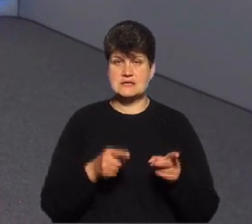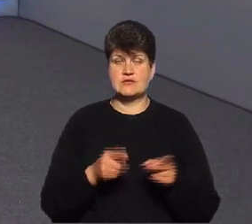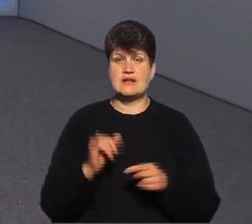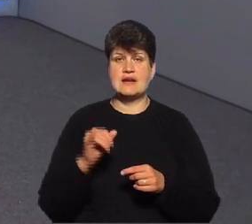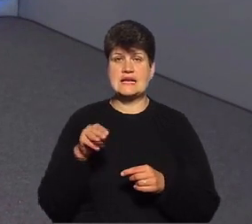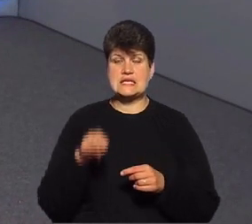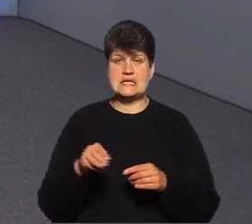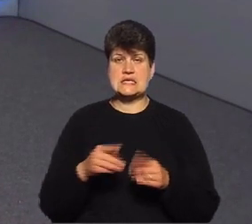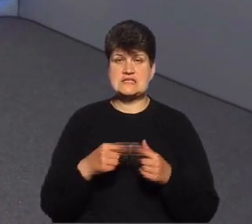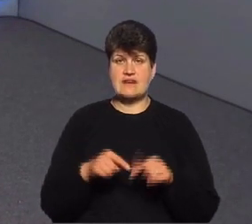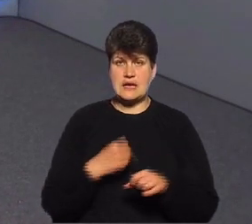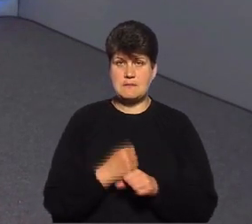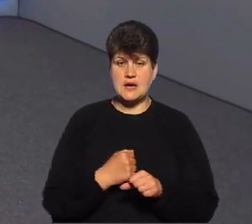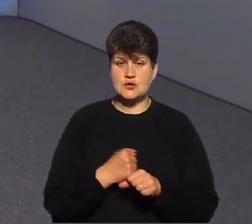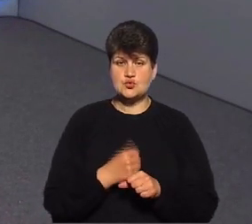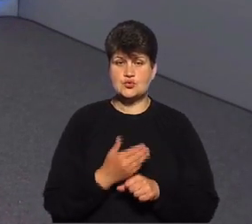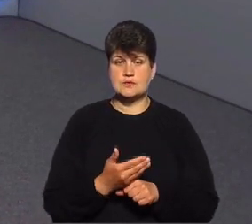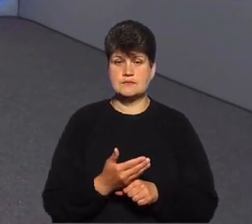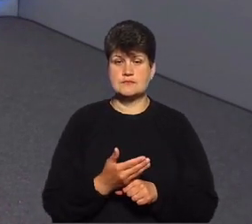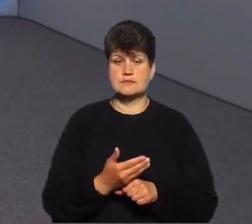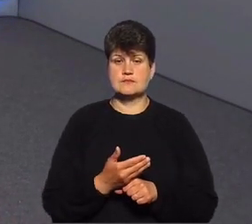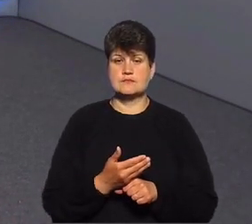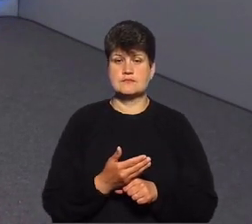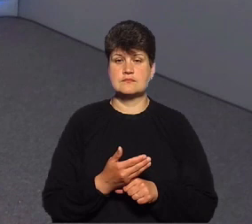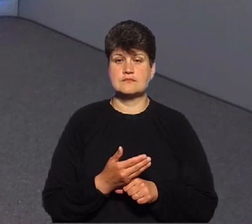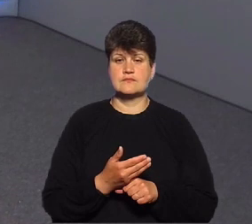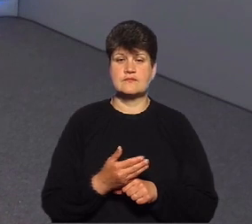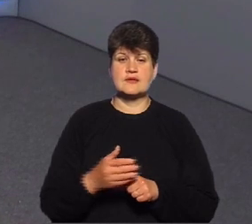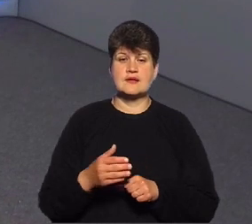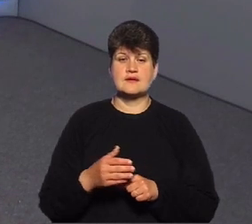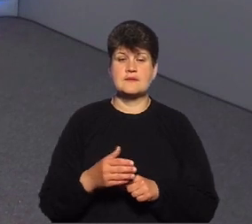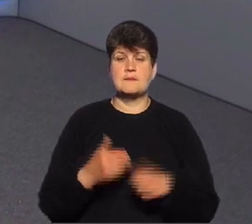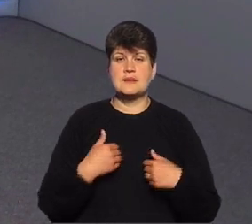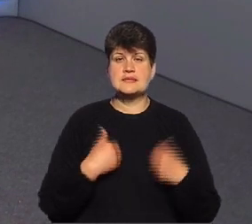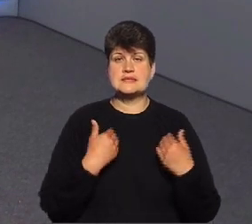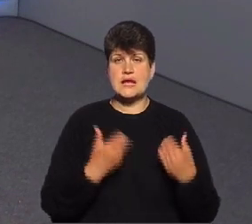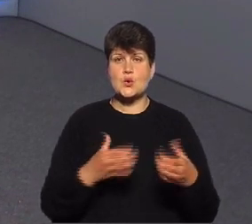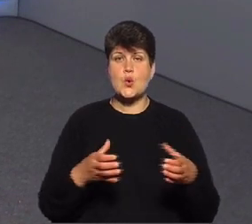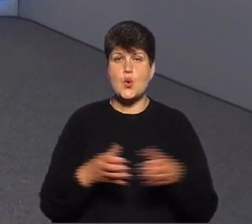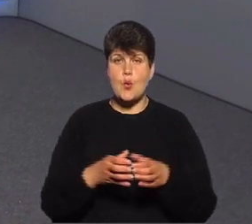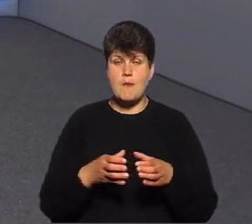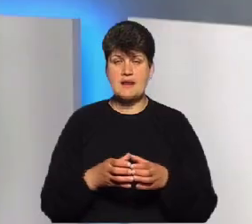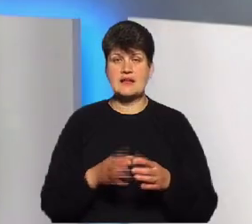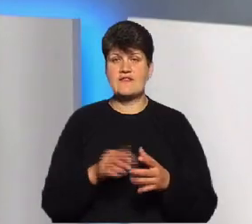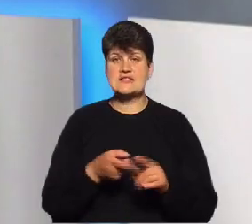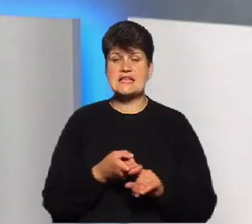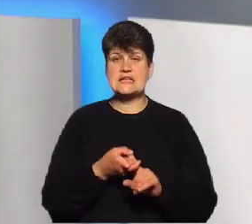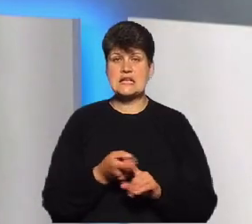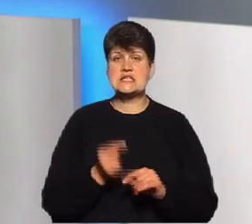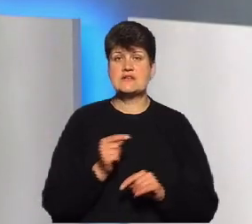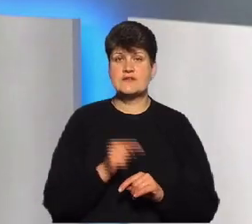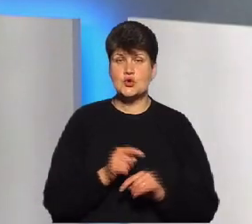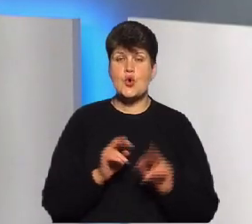працює. І, ну, якби, все також, ми з нею є команда, і все залежить від того, як ми